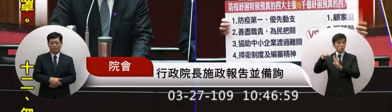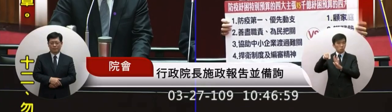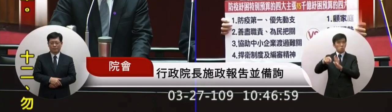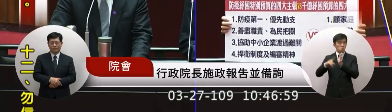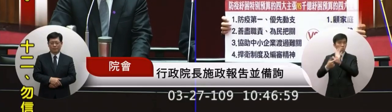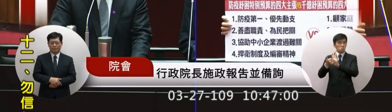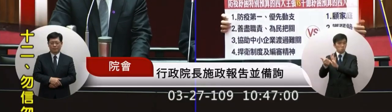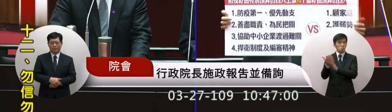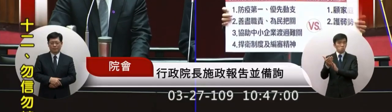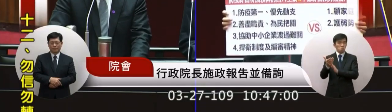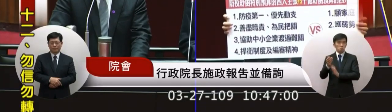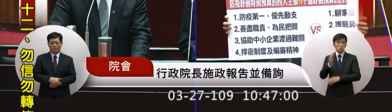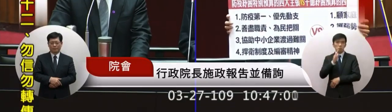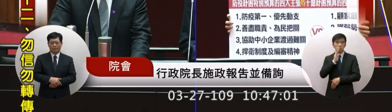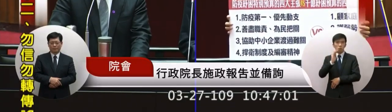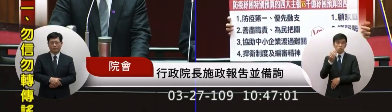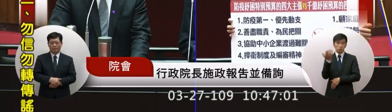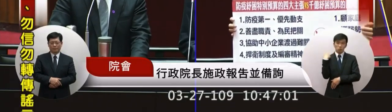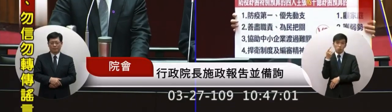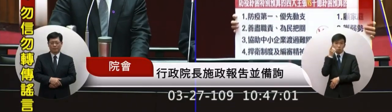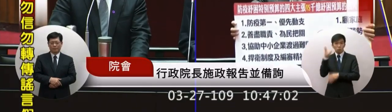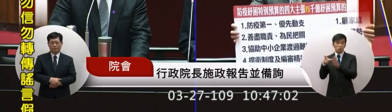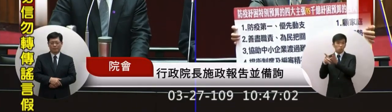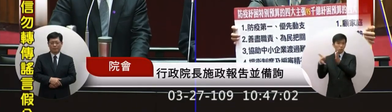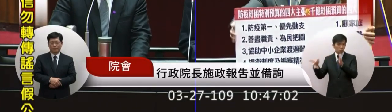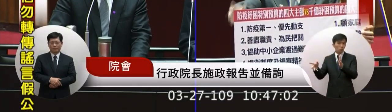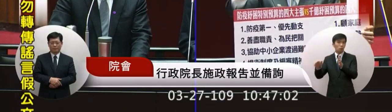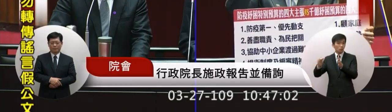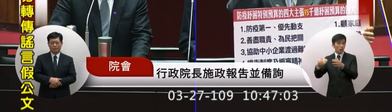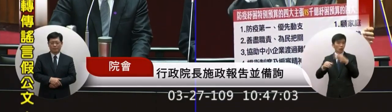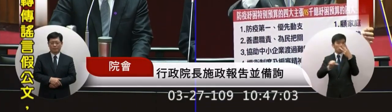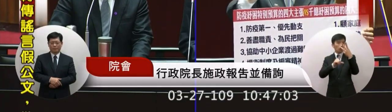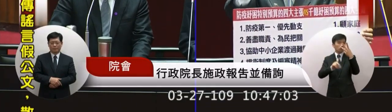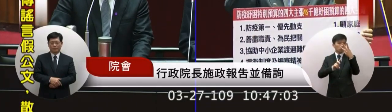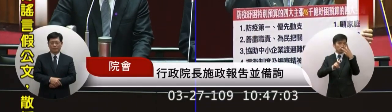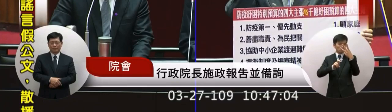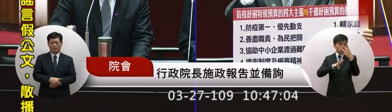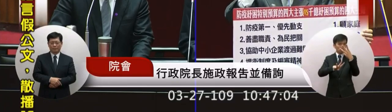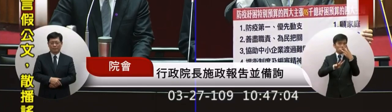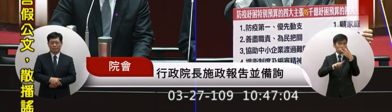月时间。伫3月24日，你所公布的，就是